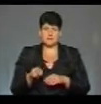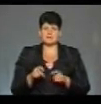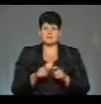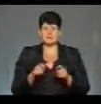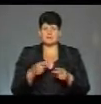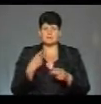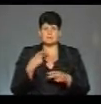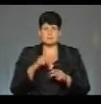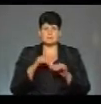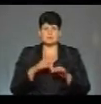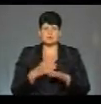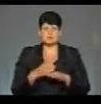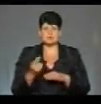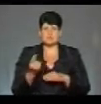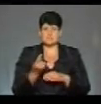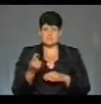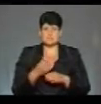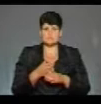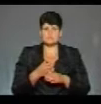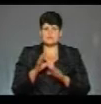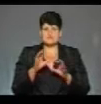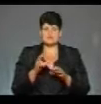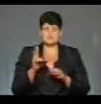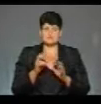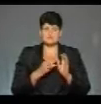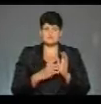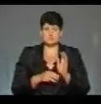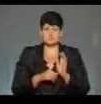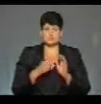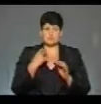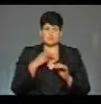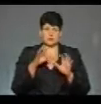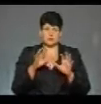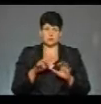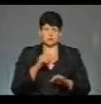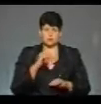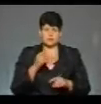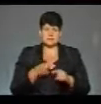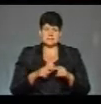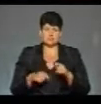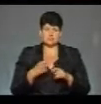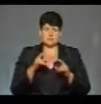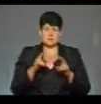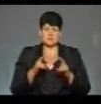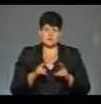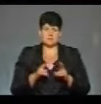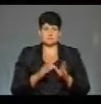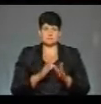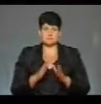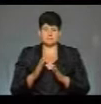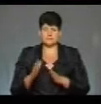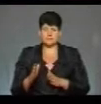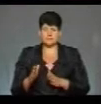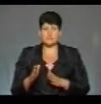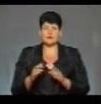кримінальне провадження за частиною першої статті 286 Кримінального кодексу України. Це порушення правил безпеки дорожнього руху,